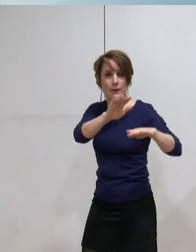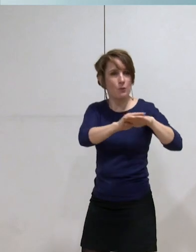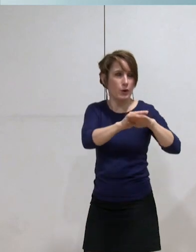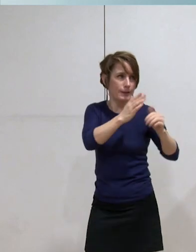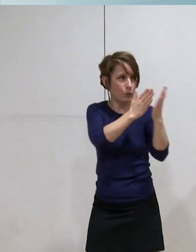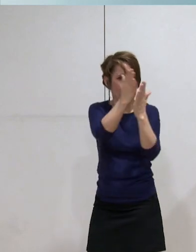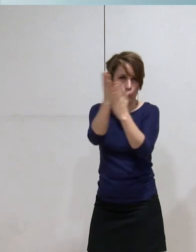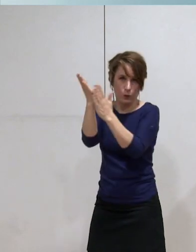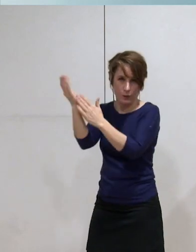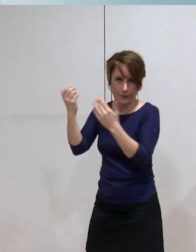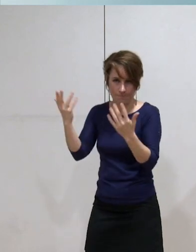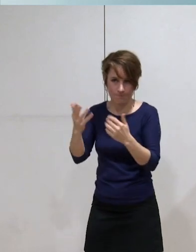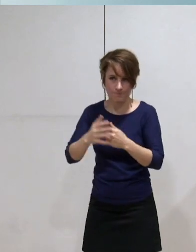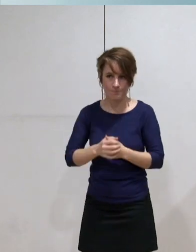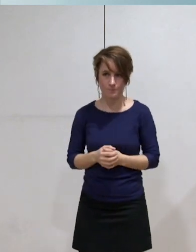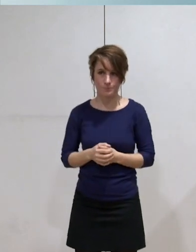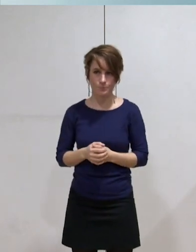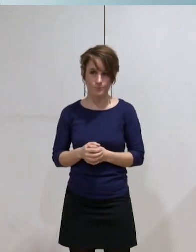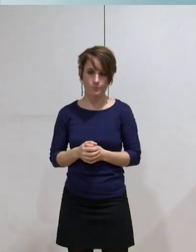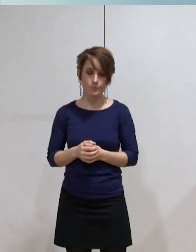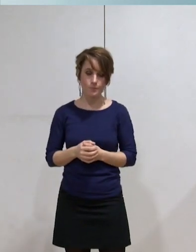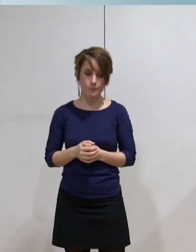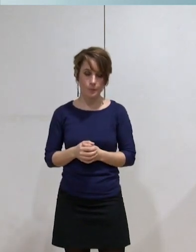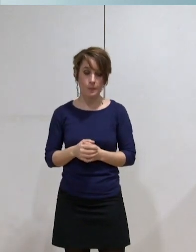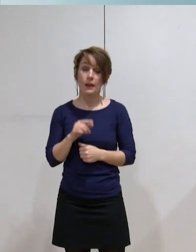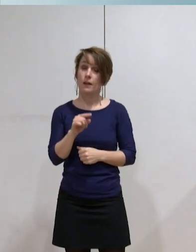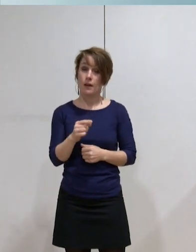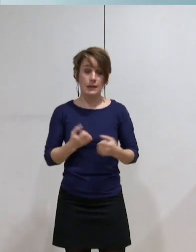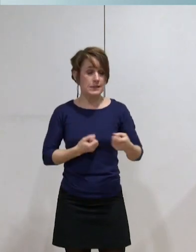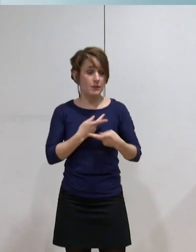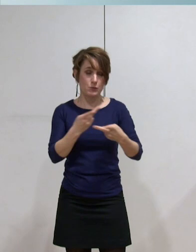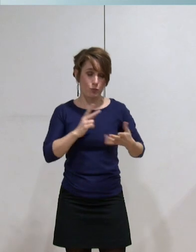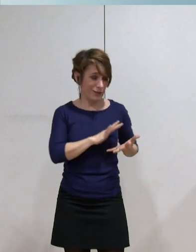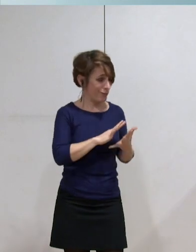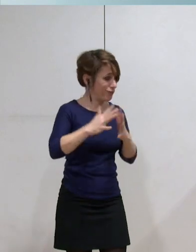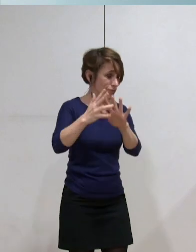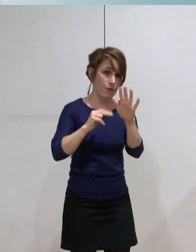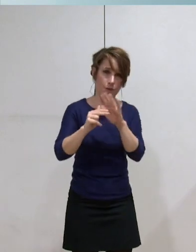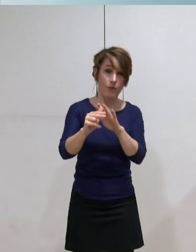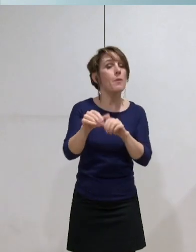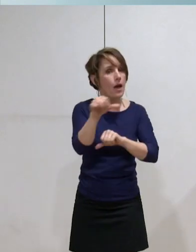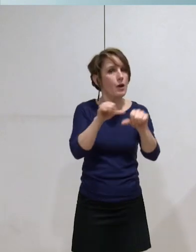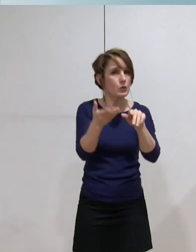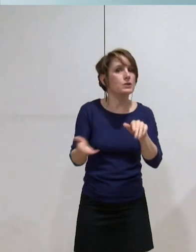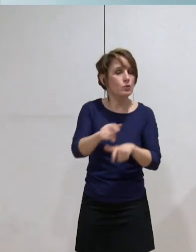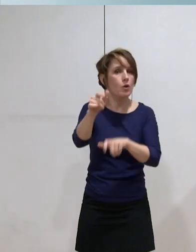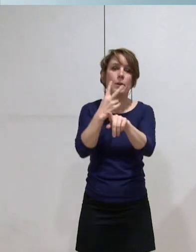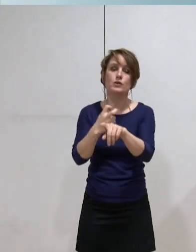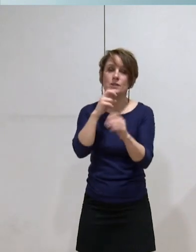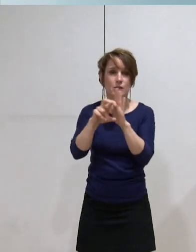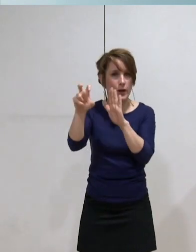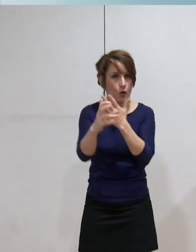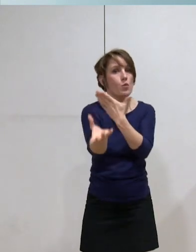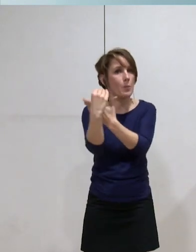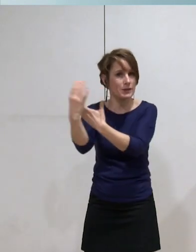s'agira aour de cette refondation de mobiliser l'ensemble des Grenoblois et bien évidemment de